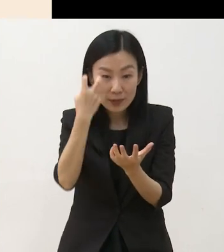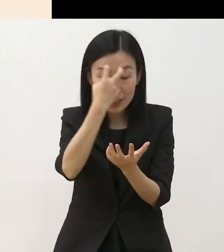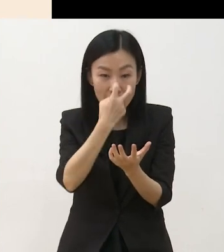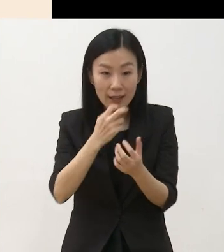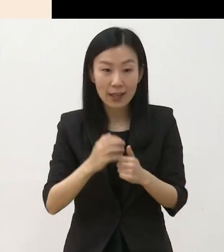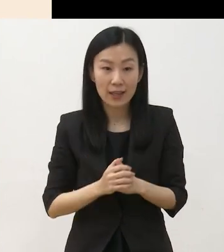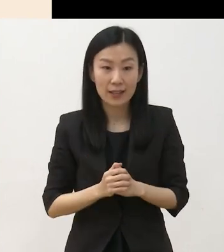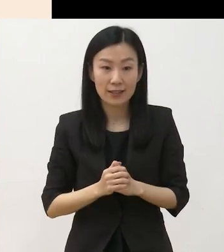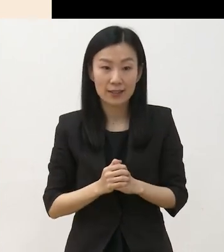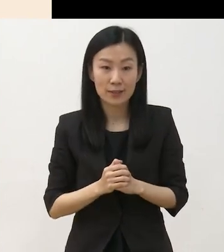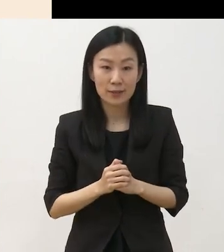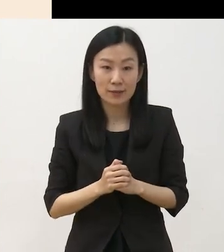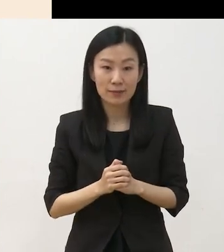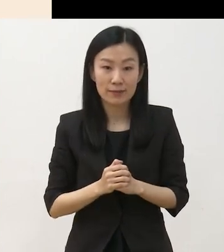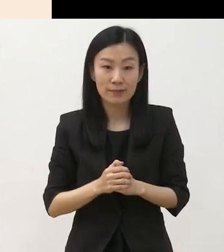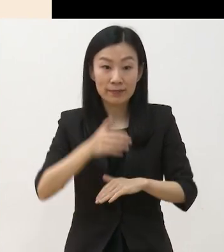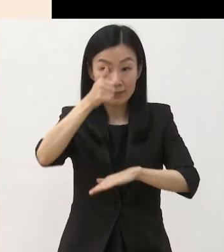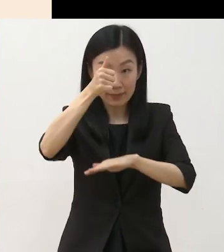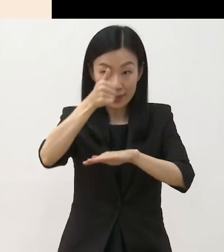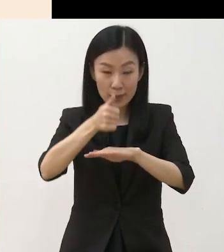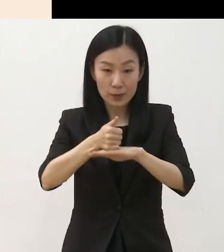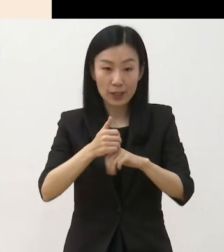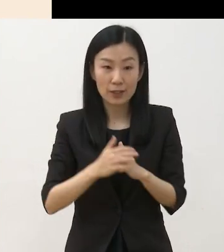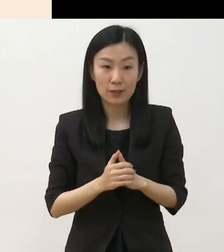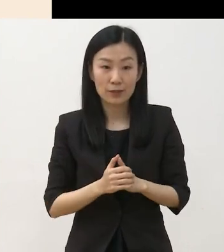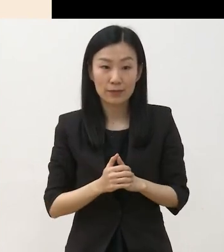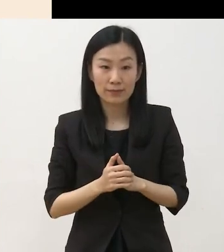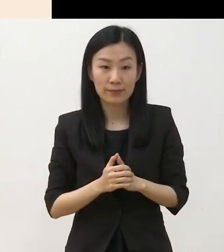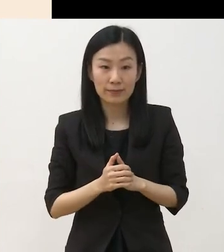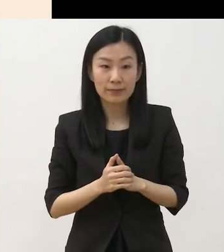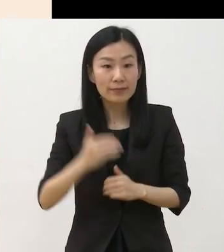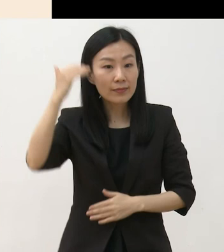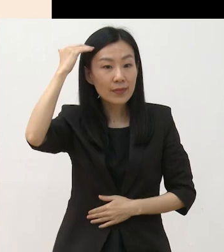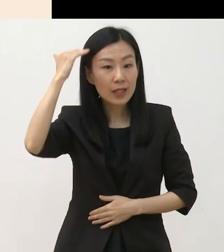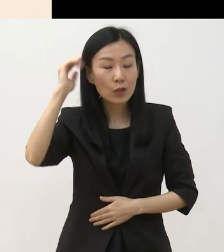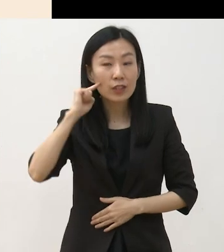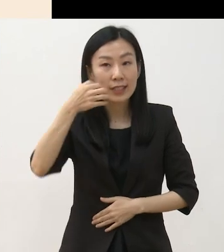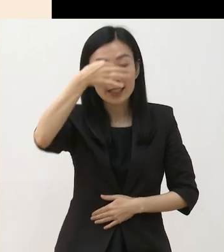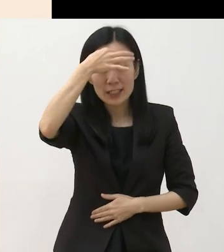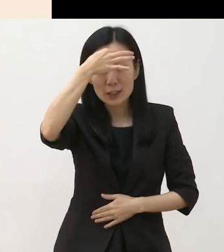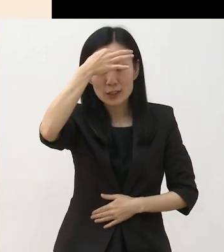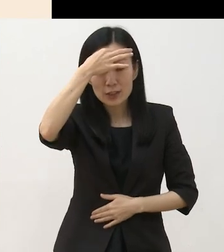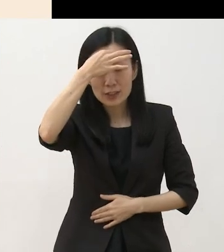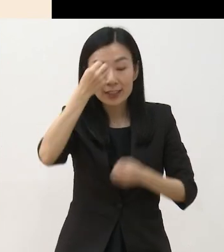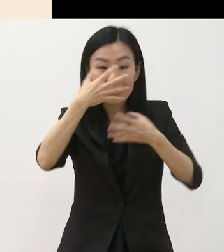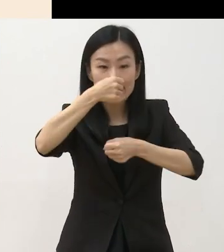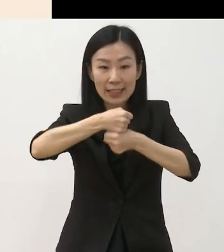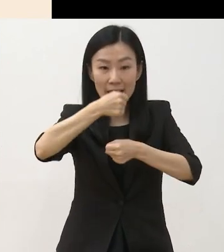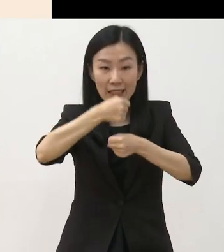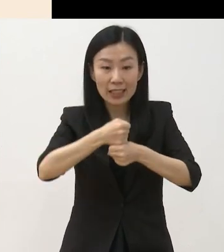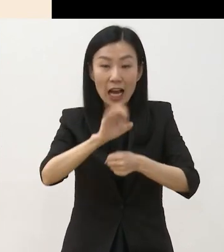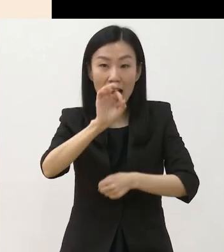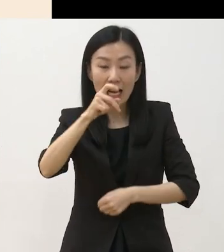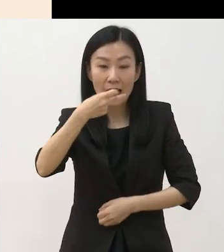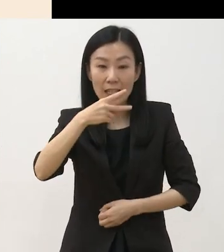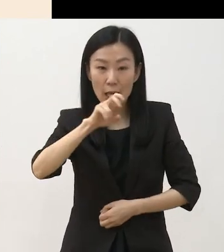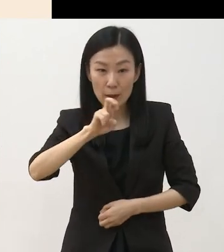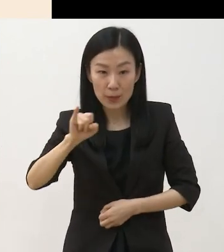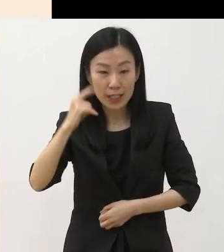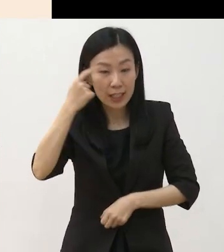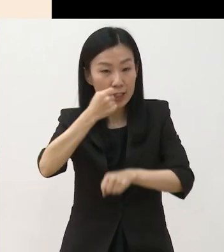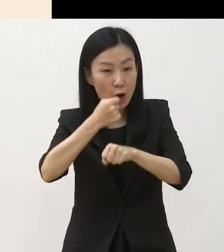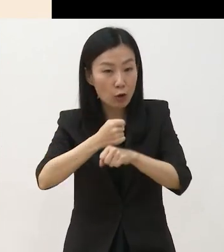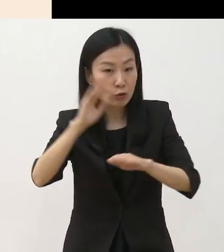마지막으로 그 별도 공모로 진행될 한국예술 창작 아카데미 연구생 주간 워크숍에 대한 사업 설명을 좀